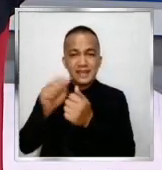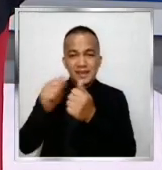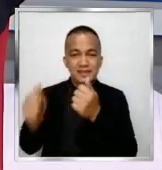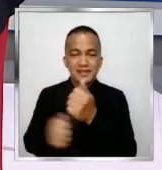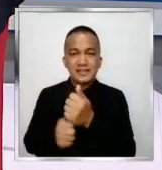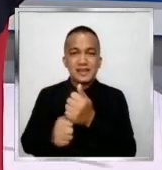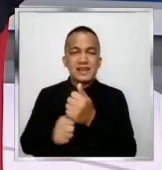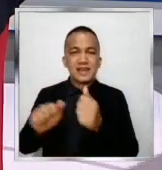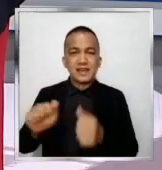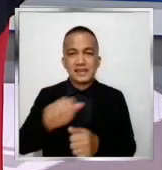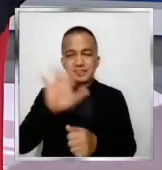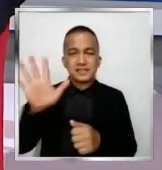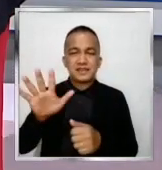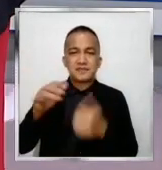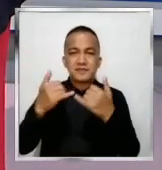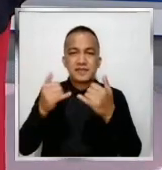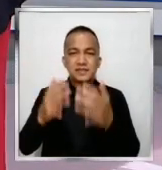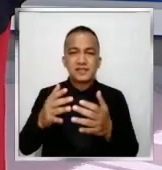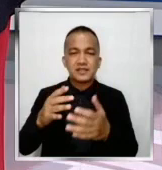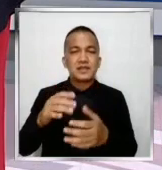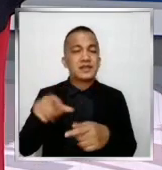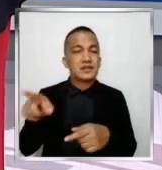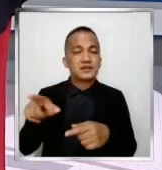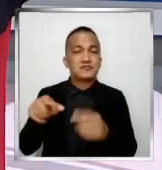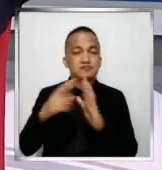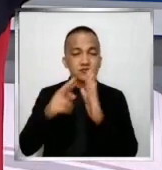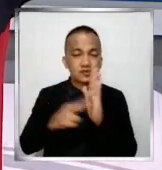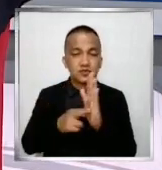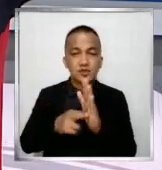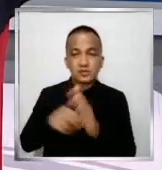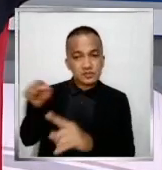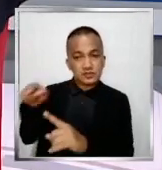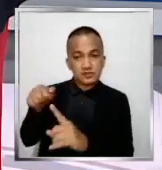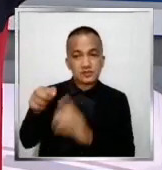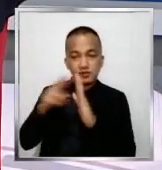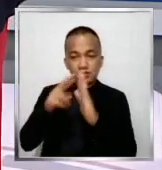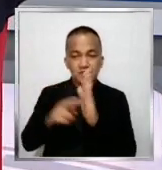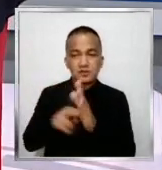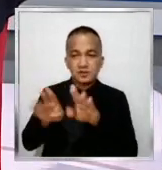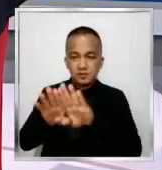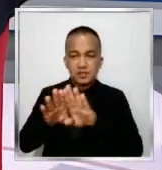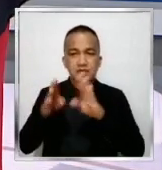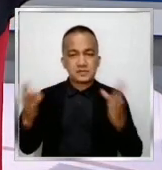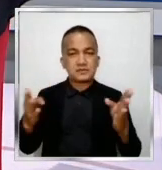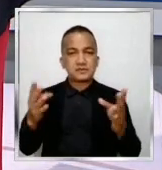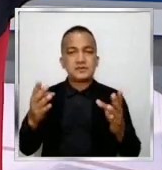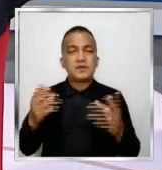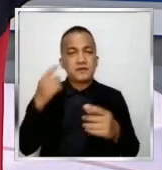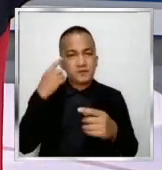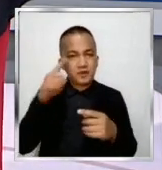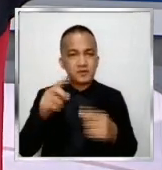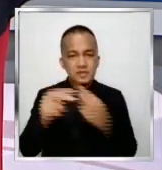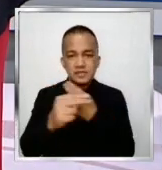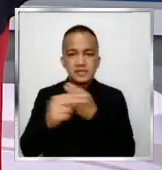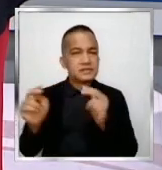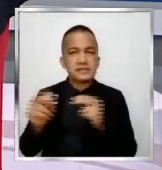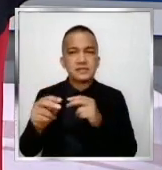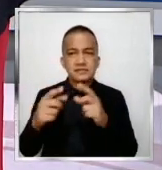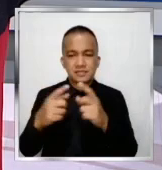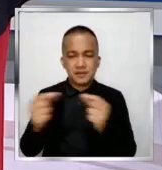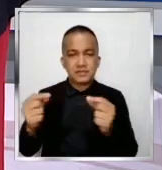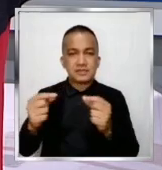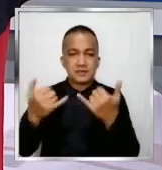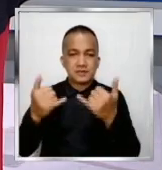Quota Rule. Layun ang patakaran na ito na makapagbukas ng pinto para sa mga non-Japanese na manlalaro sa